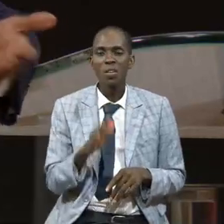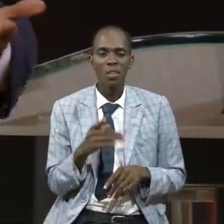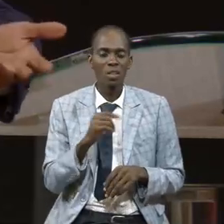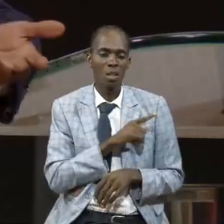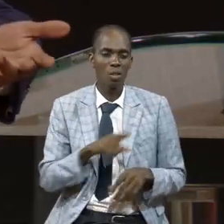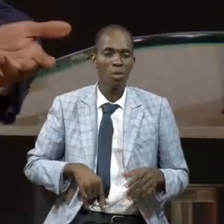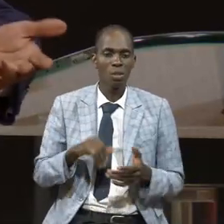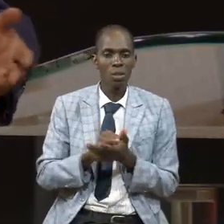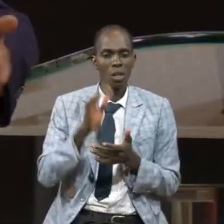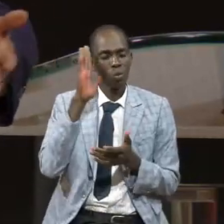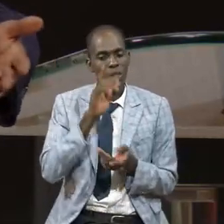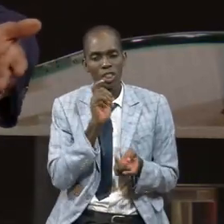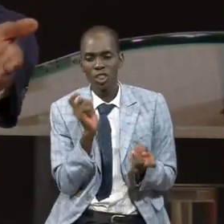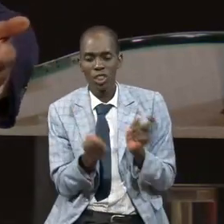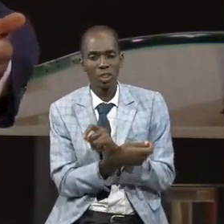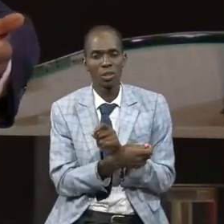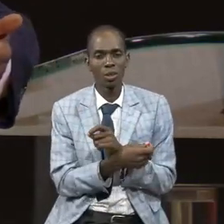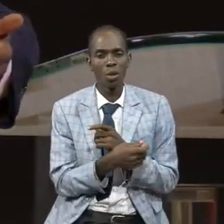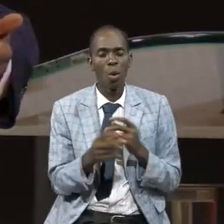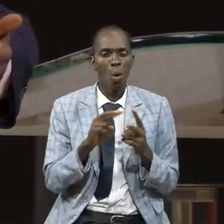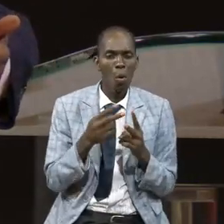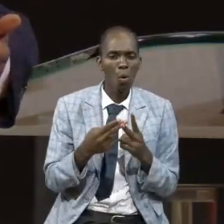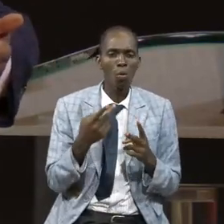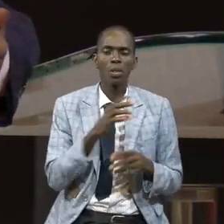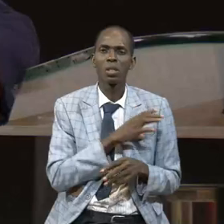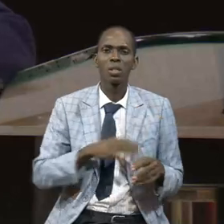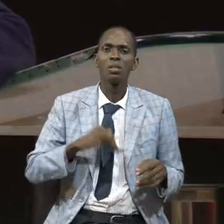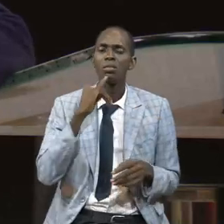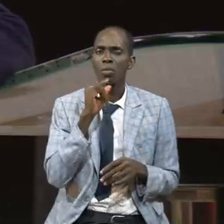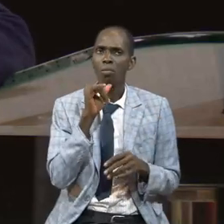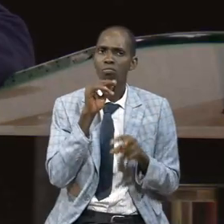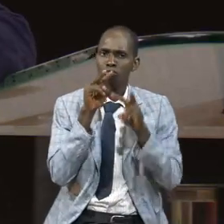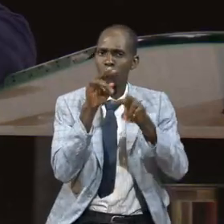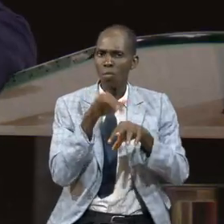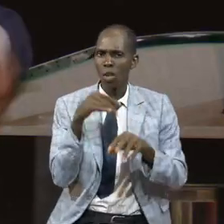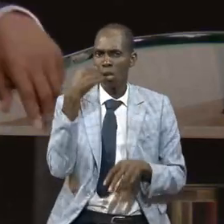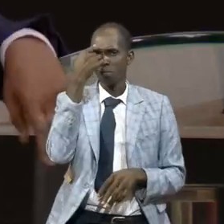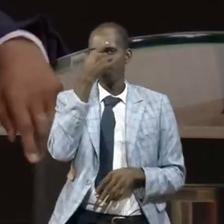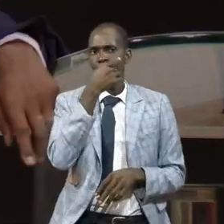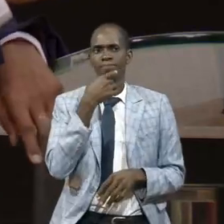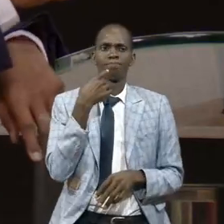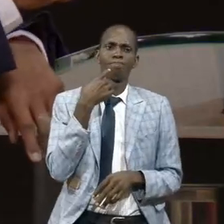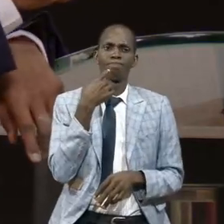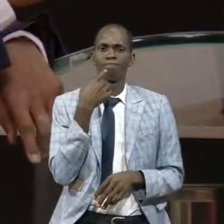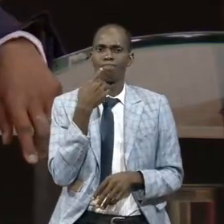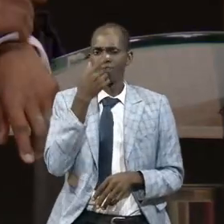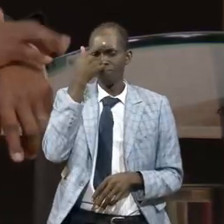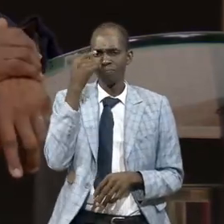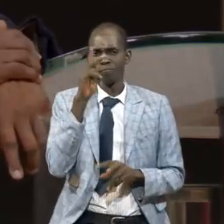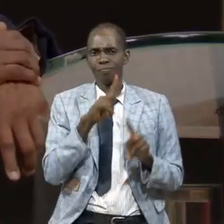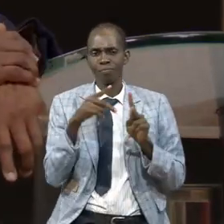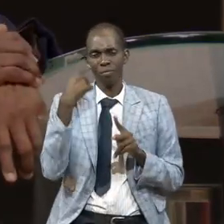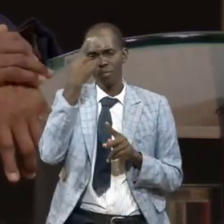avec le vent. Ce n'est pas le Seigneur qui regarde le visage des gens et puis il prépare son message